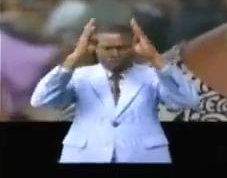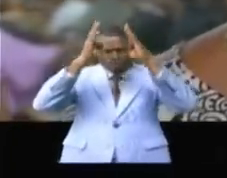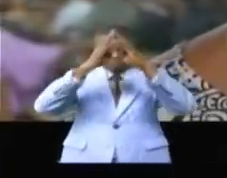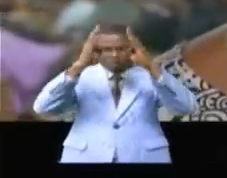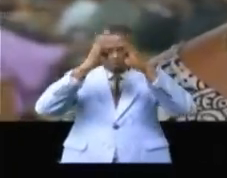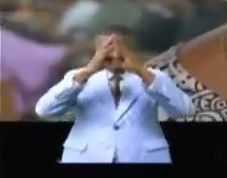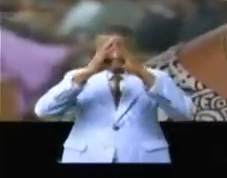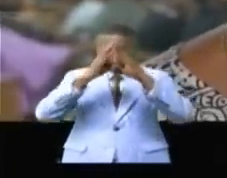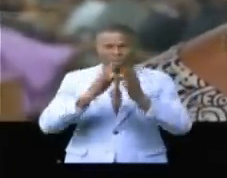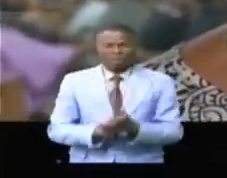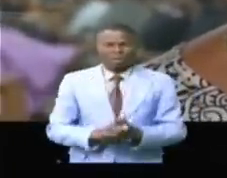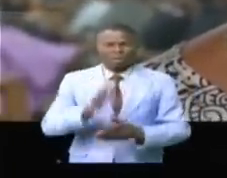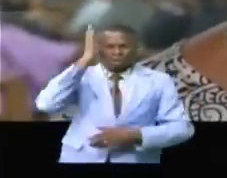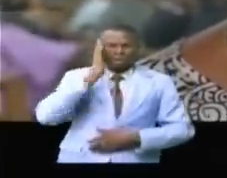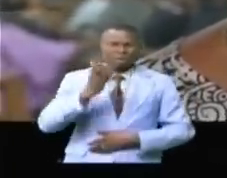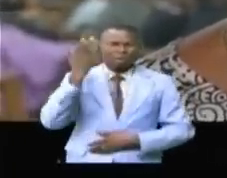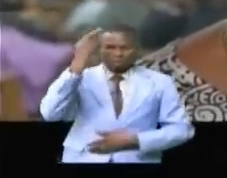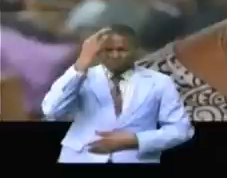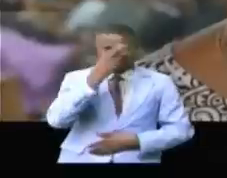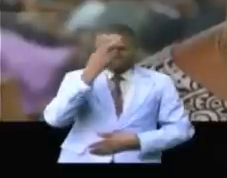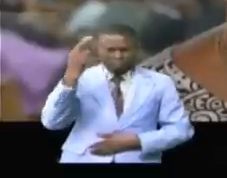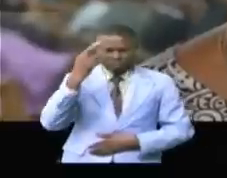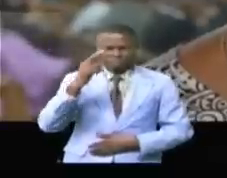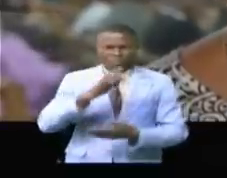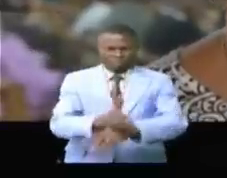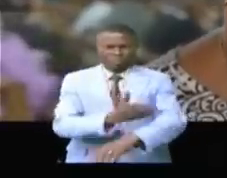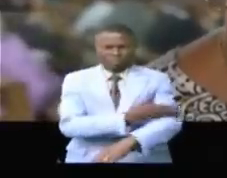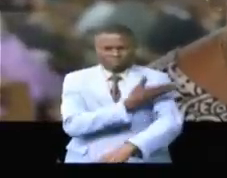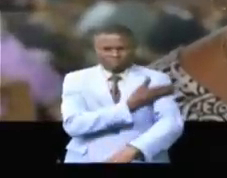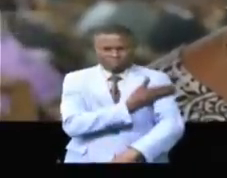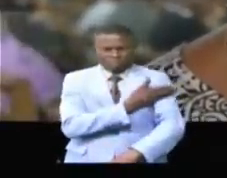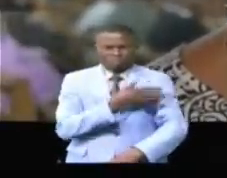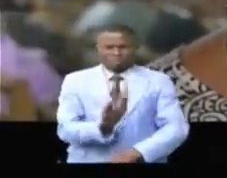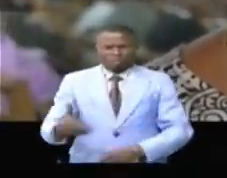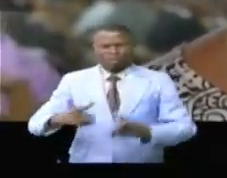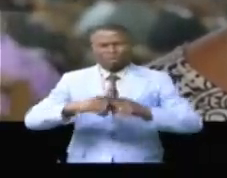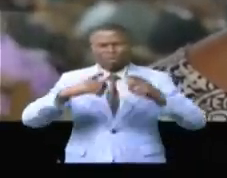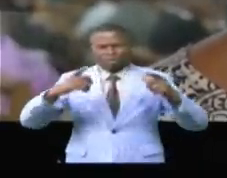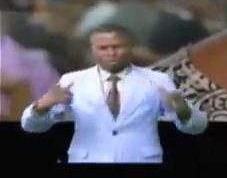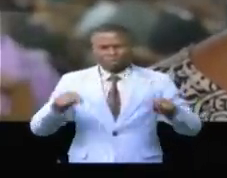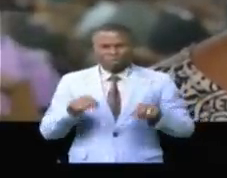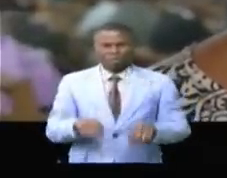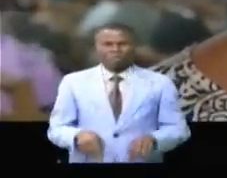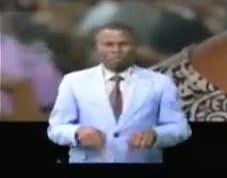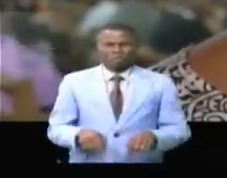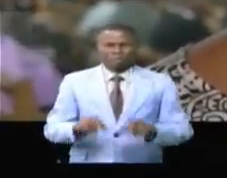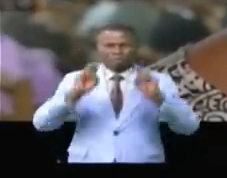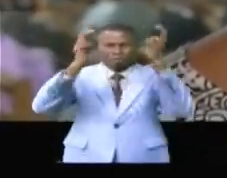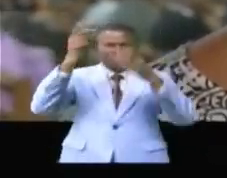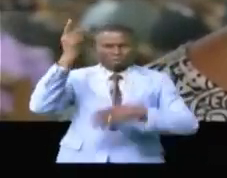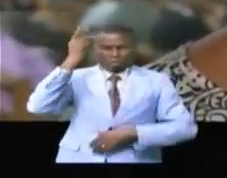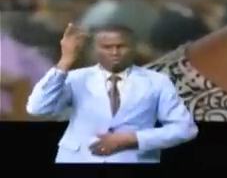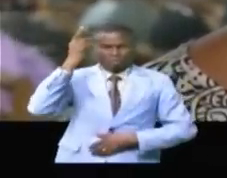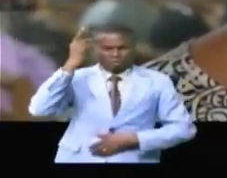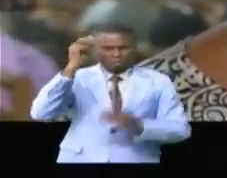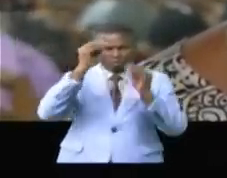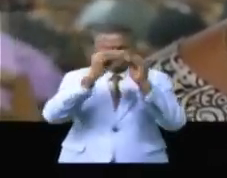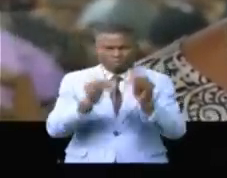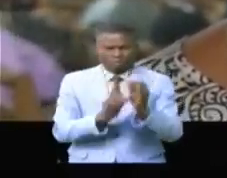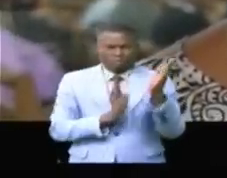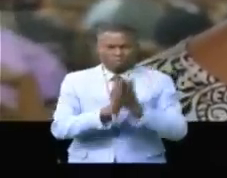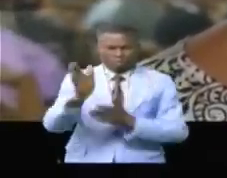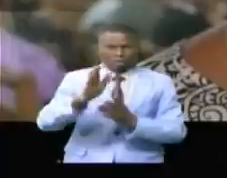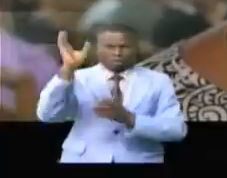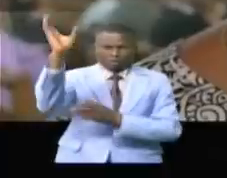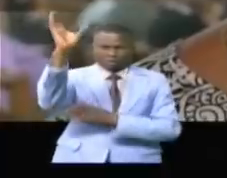mon défunt père à grandir et à faire de grandes choses. Aujourd'hui, la ville de Kinshasa compte plus de 15